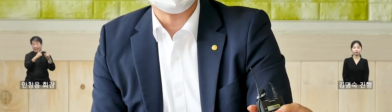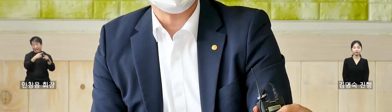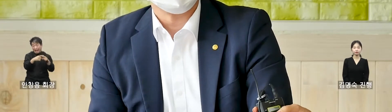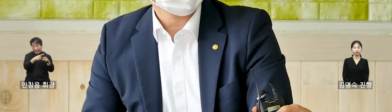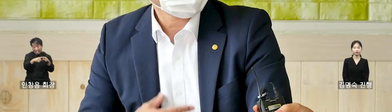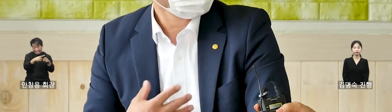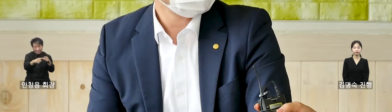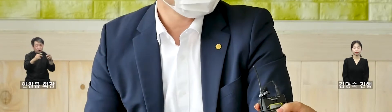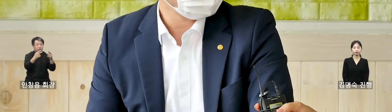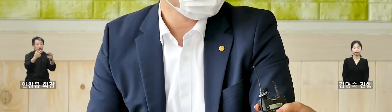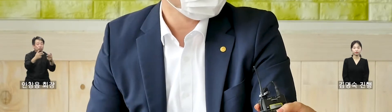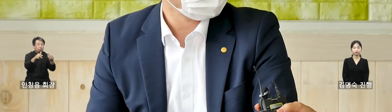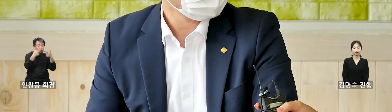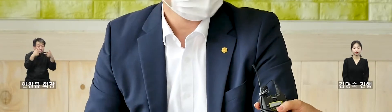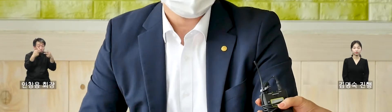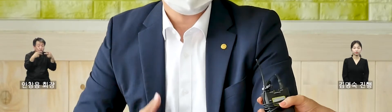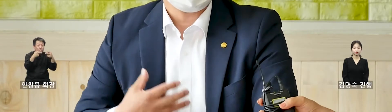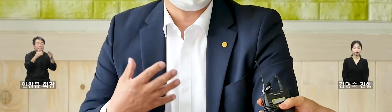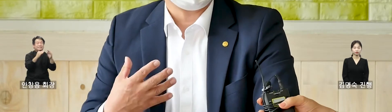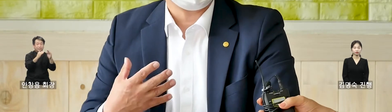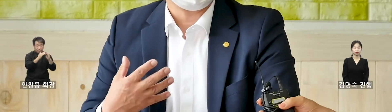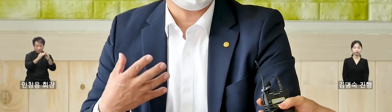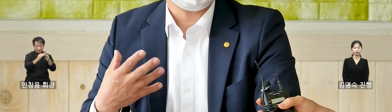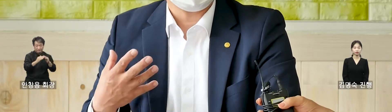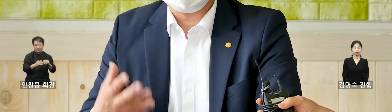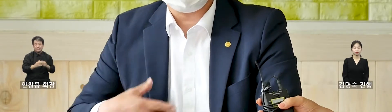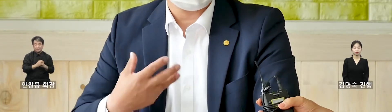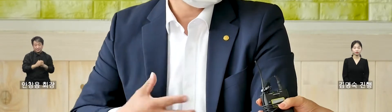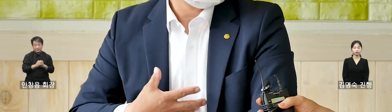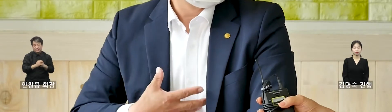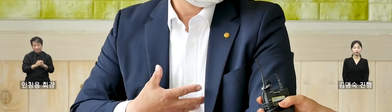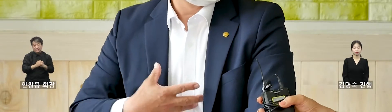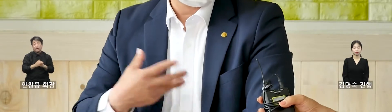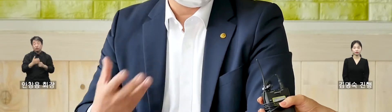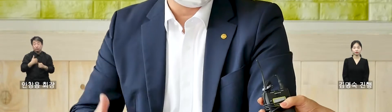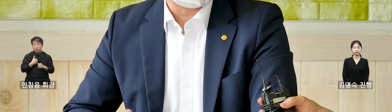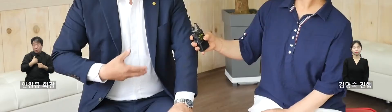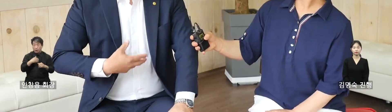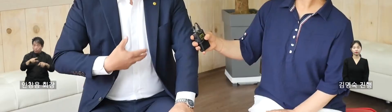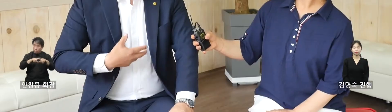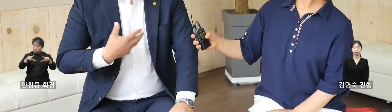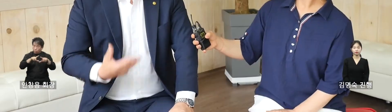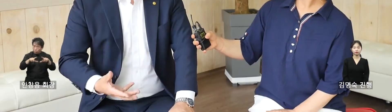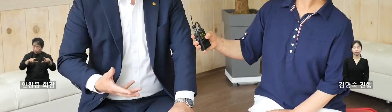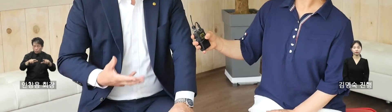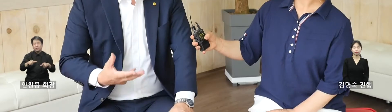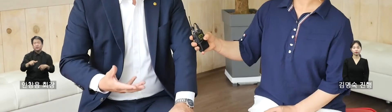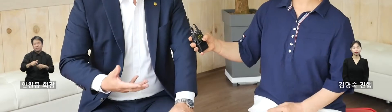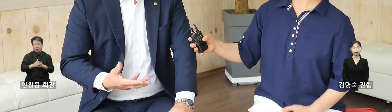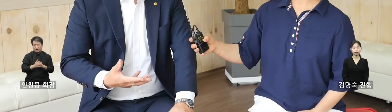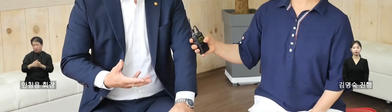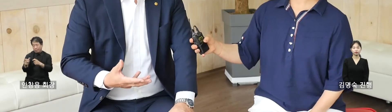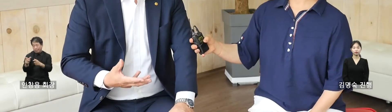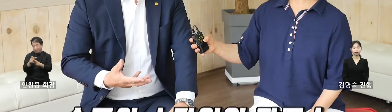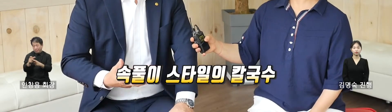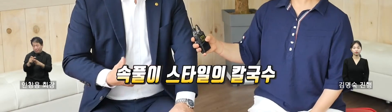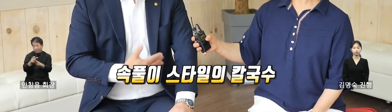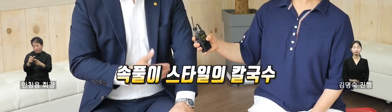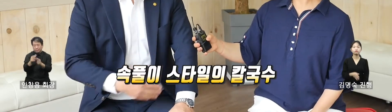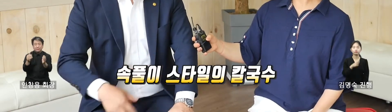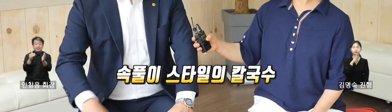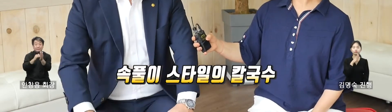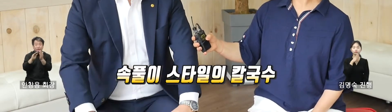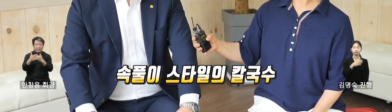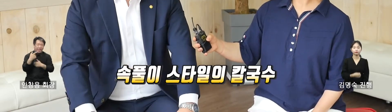그 속풀이 예. 속풀, 우리 술을 마시고 나서 속풀이 해장국을 먹잖아요. 네.